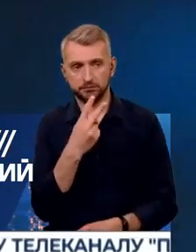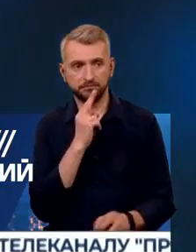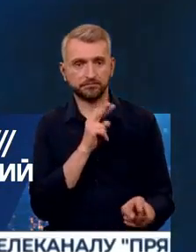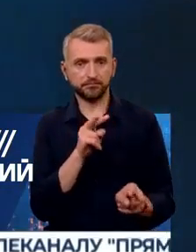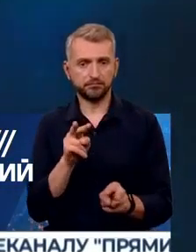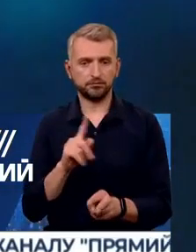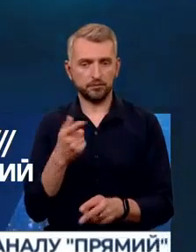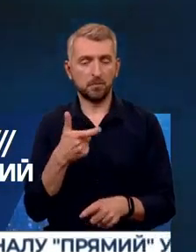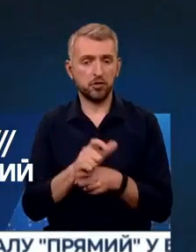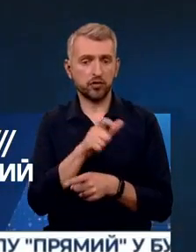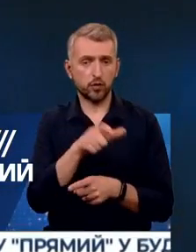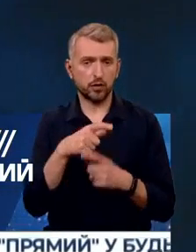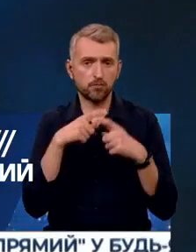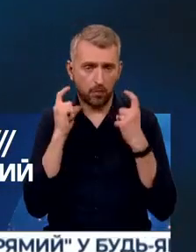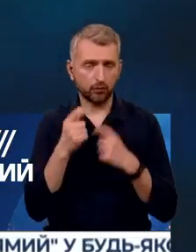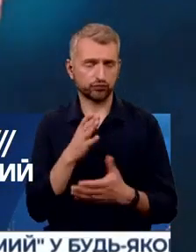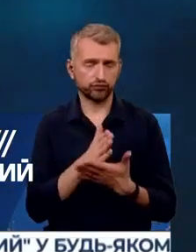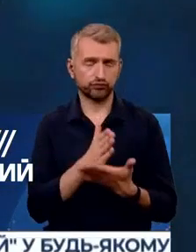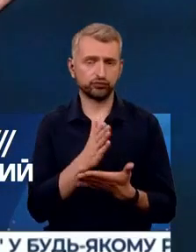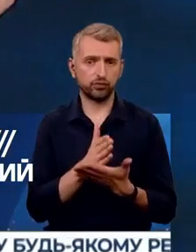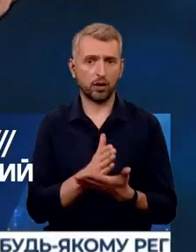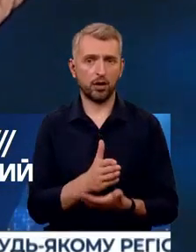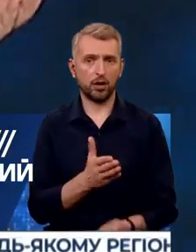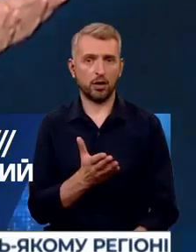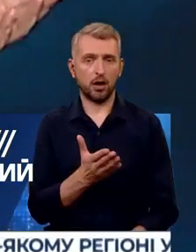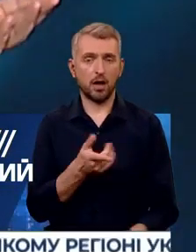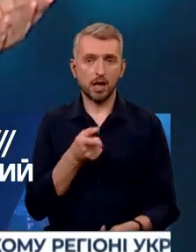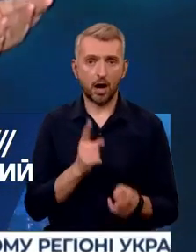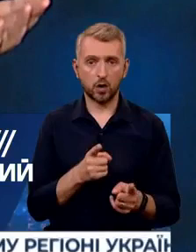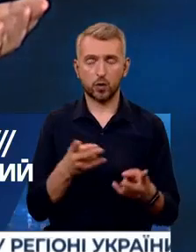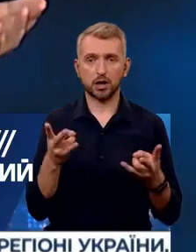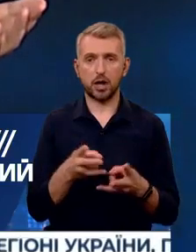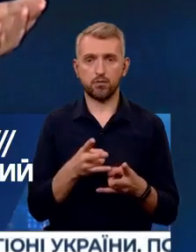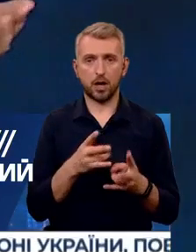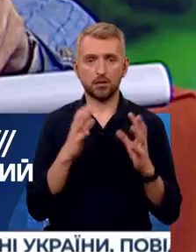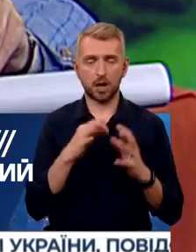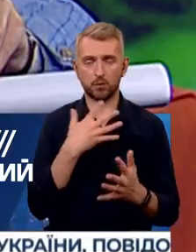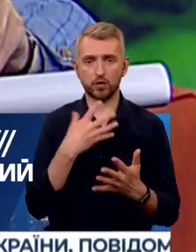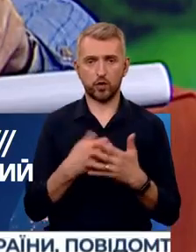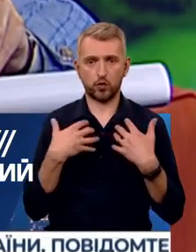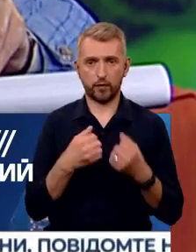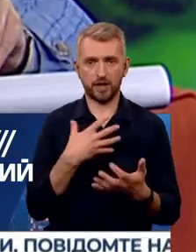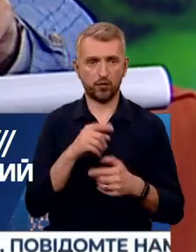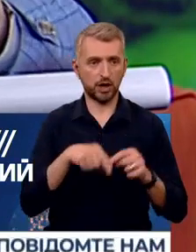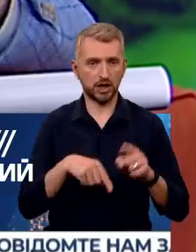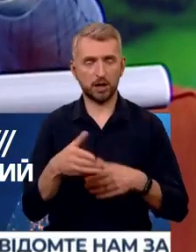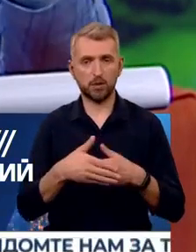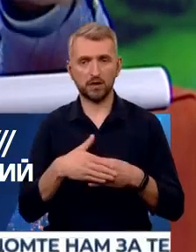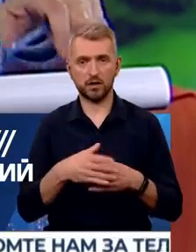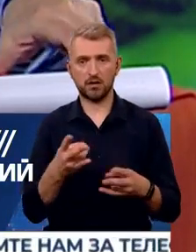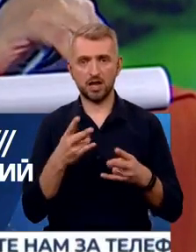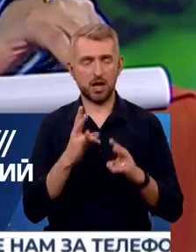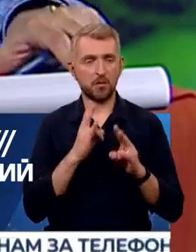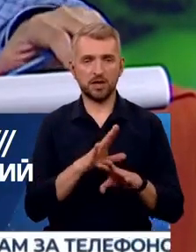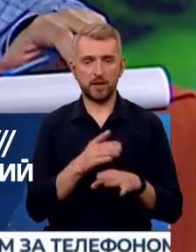спостерігаю, що більшість людей в масках ходить. Тому що реально треба дбати про своє здоров'я, про своїх рідних, близьких, не підставляти. До речі,